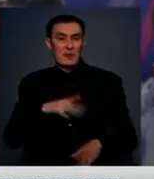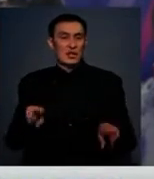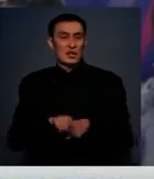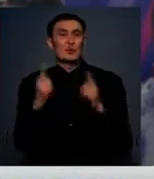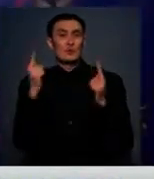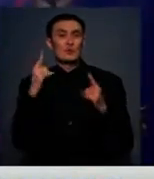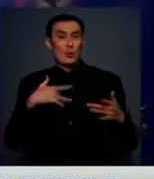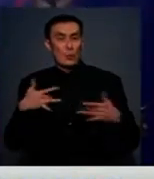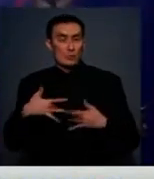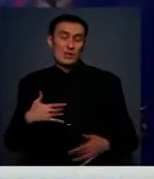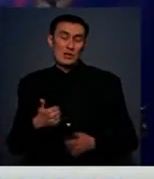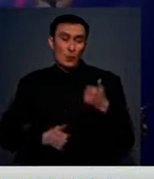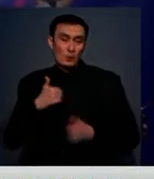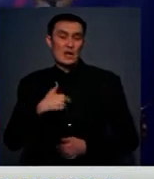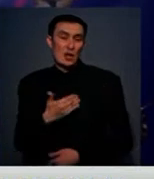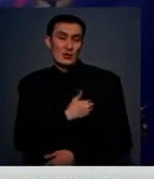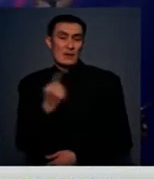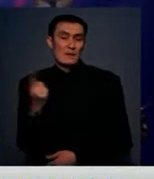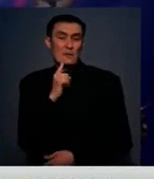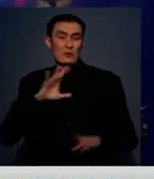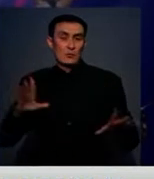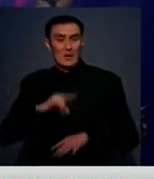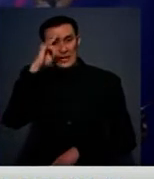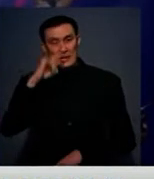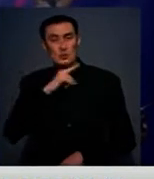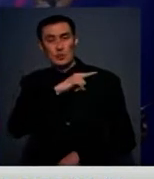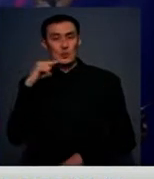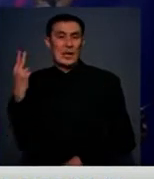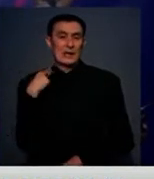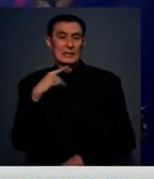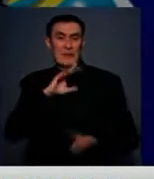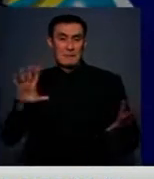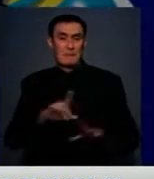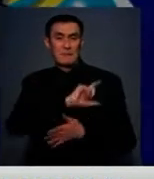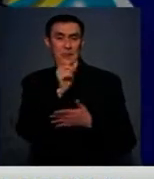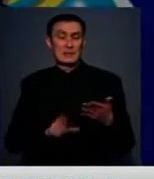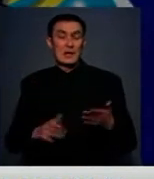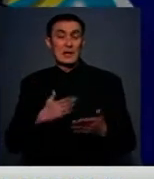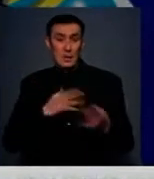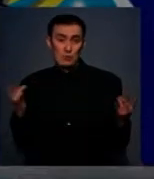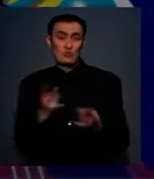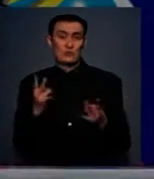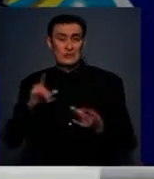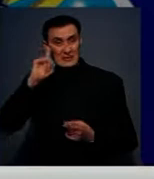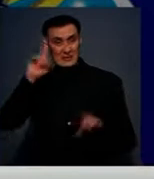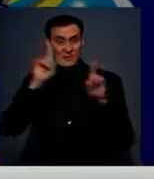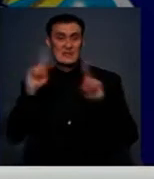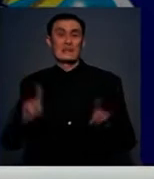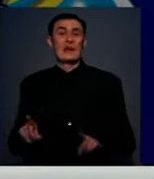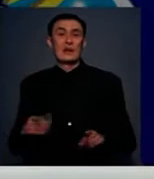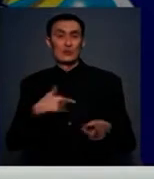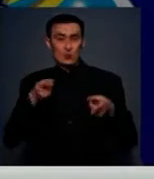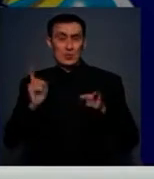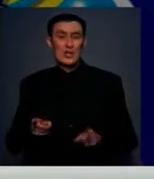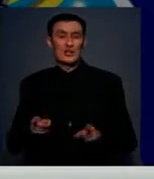масштабные конкурсы. Я хочу в первом туре исполнить казахскую, русскую и английскую песню. Нам нужна звезда. Нам нужна